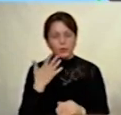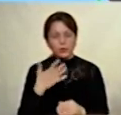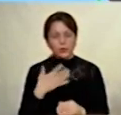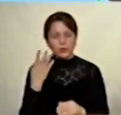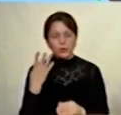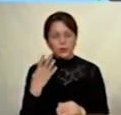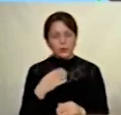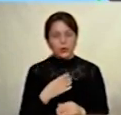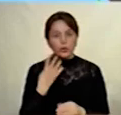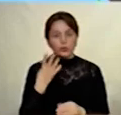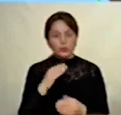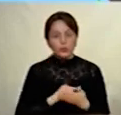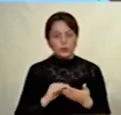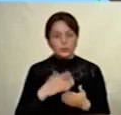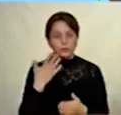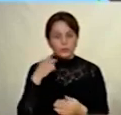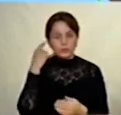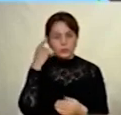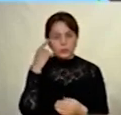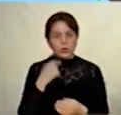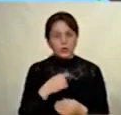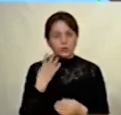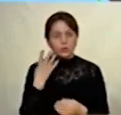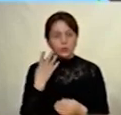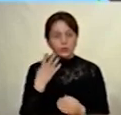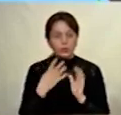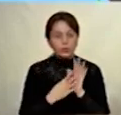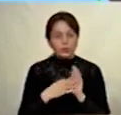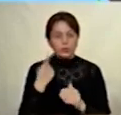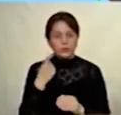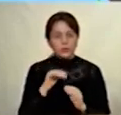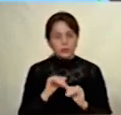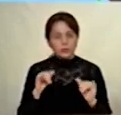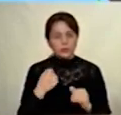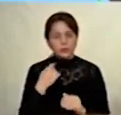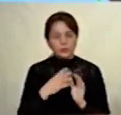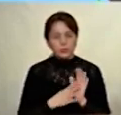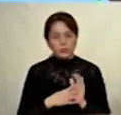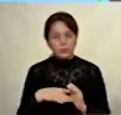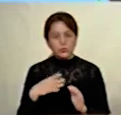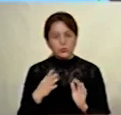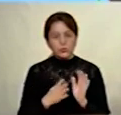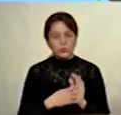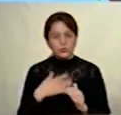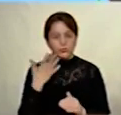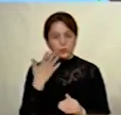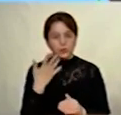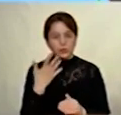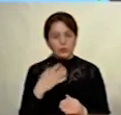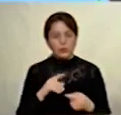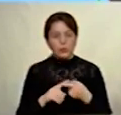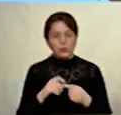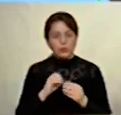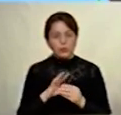54. 4 ni yozamiz 5 idilda, 9 ni 1 ga ko'paytirsak 9, 9 ga 5 ni qo'shsak 14, 1